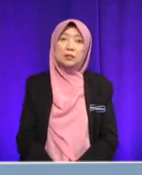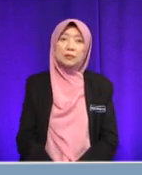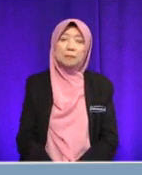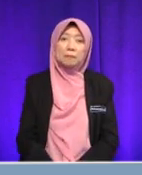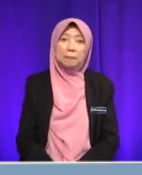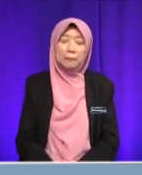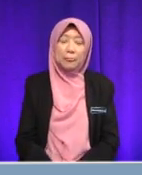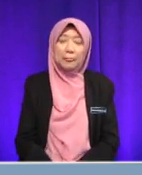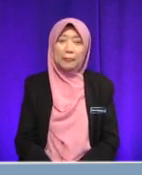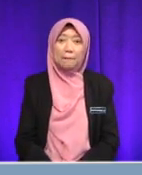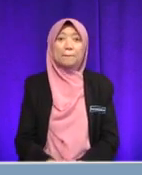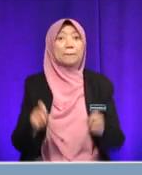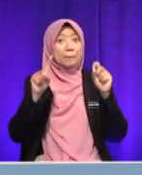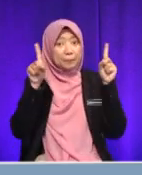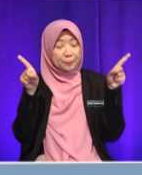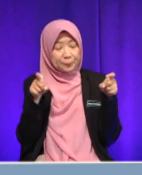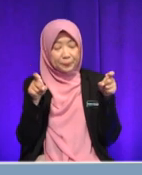Livanish siap. Betul?